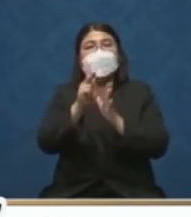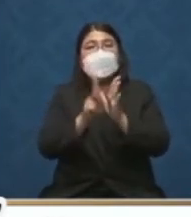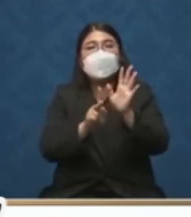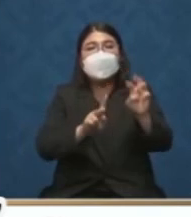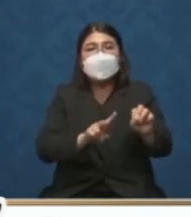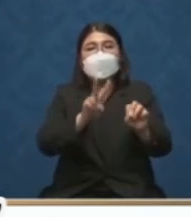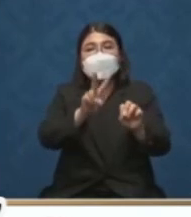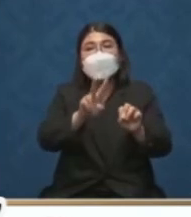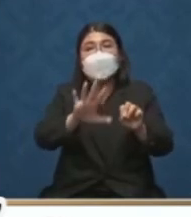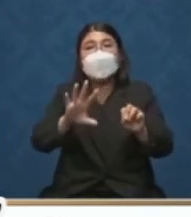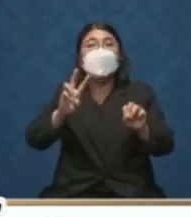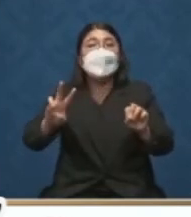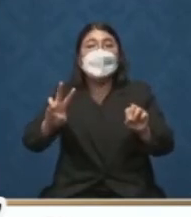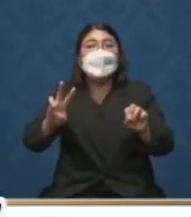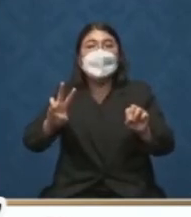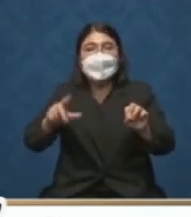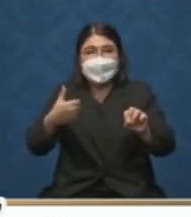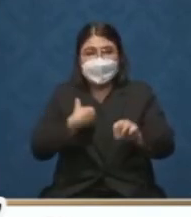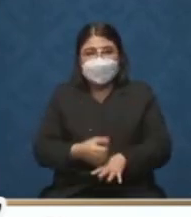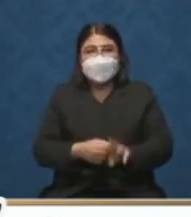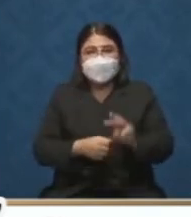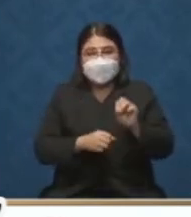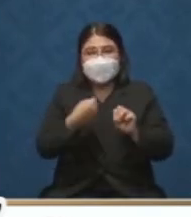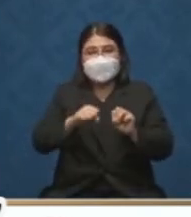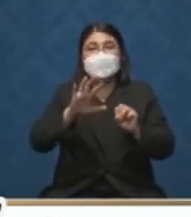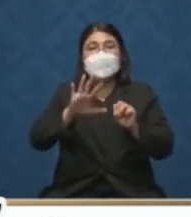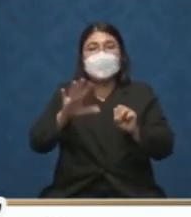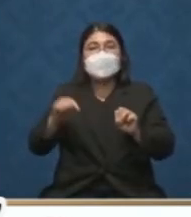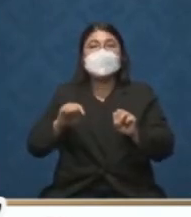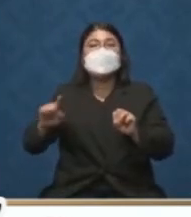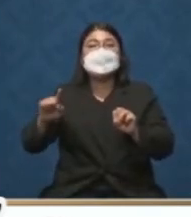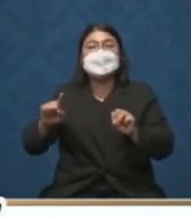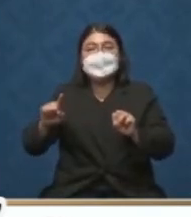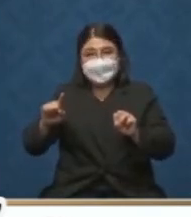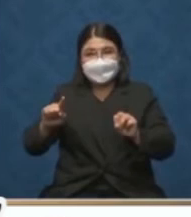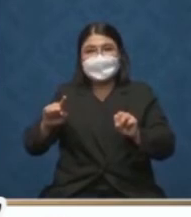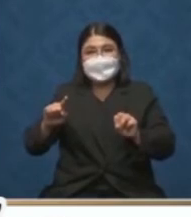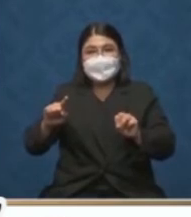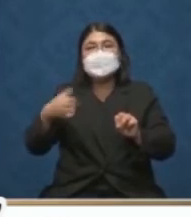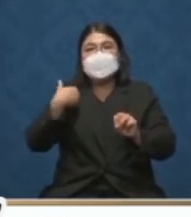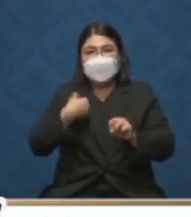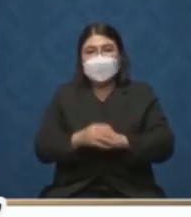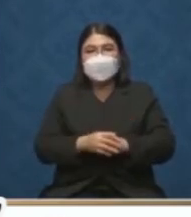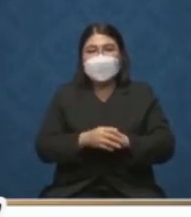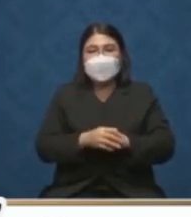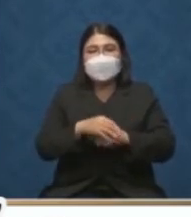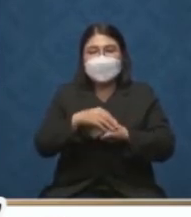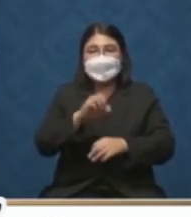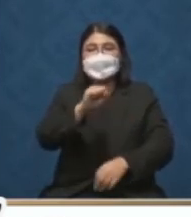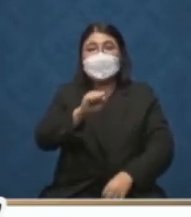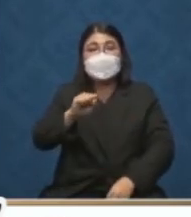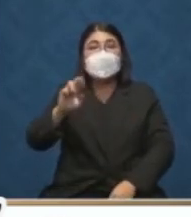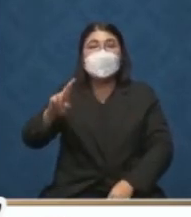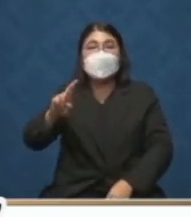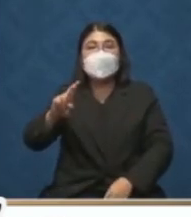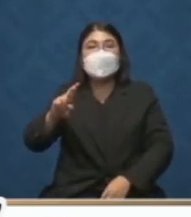ครั้งครั้งแรกแก้ไขรัฐธรรมนูญปีมาตรา256